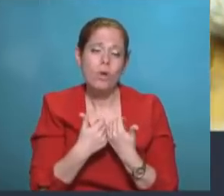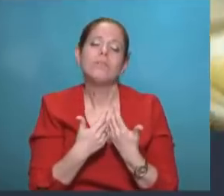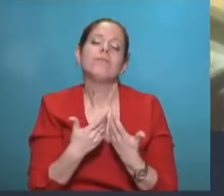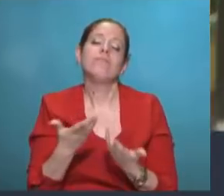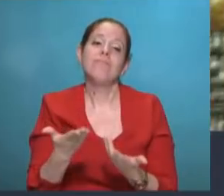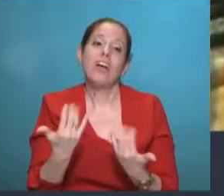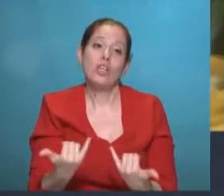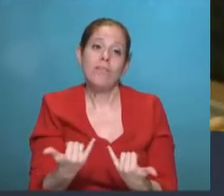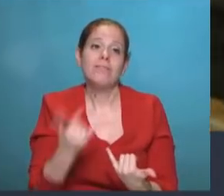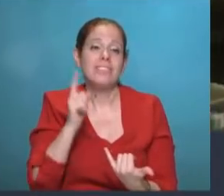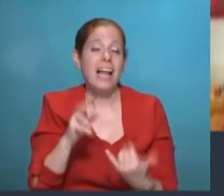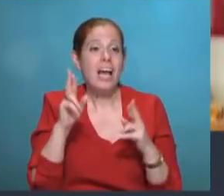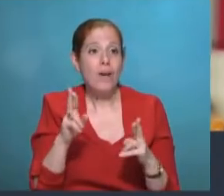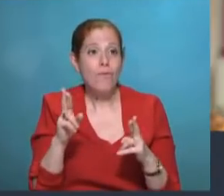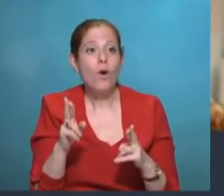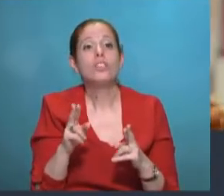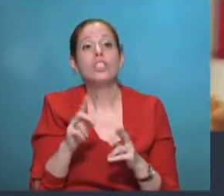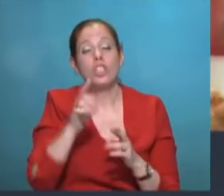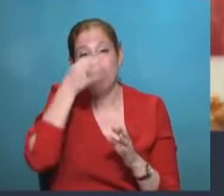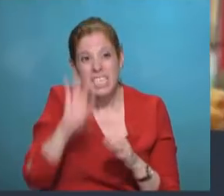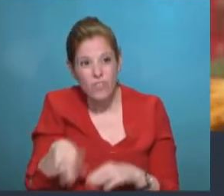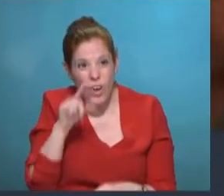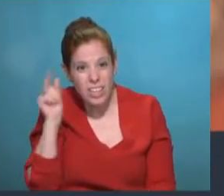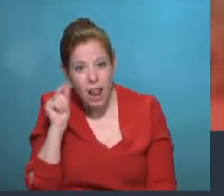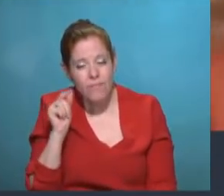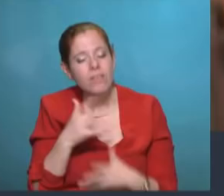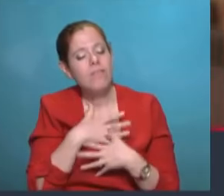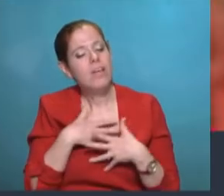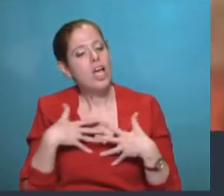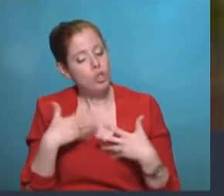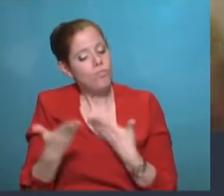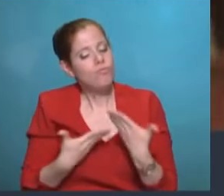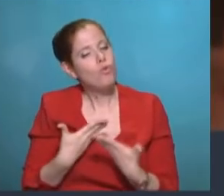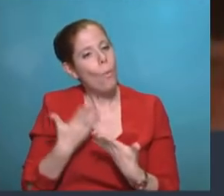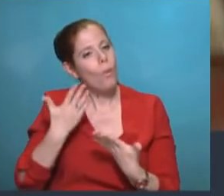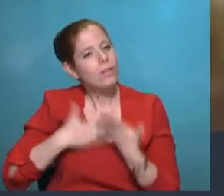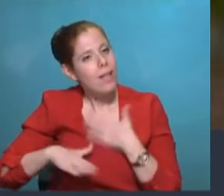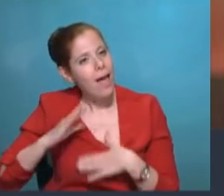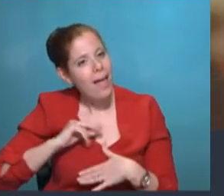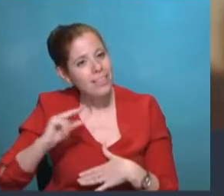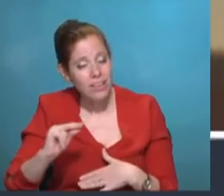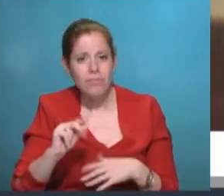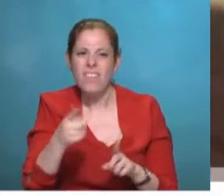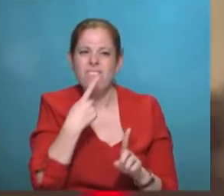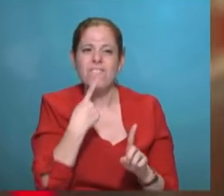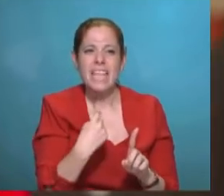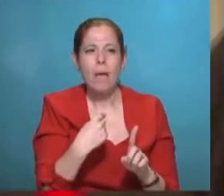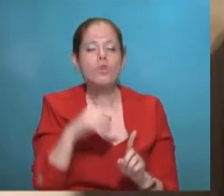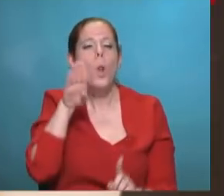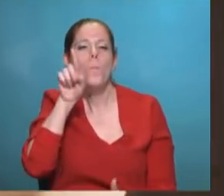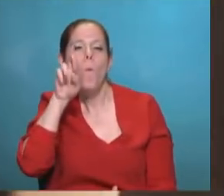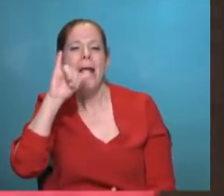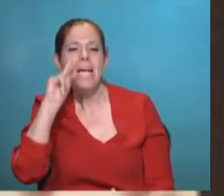לקוות שהטעם שאיתו יעזבו את תל אביב יהיה טעם של שירות עדיב, וכמובן של בוריקה. על הבוריקה, בוריקה, בוריקה!